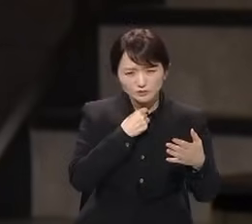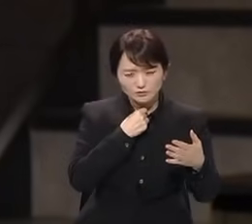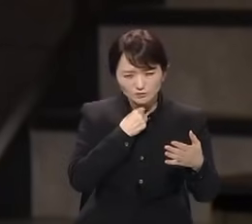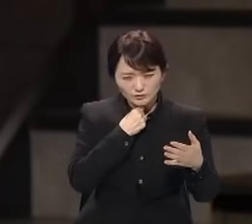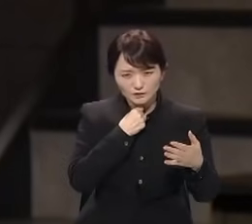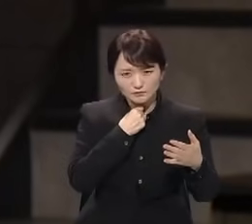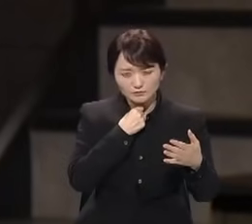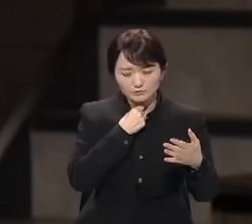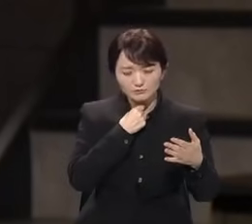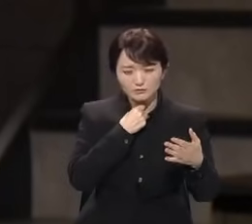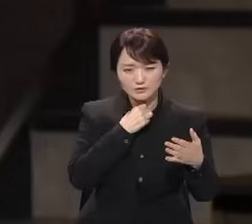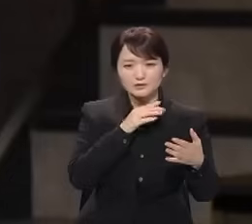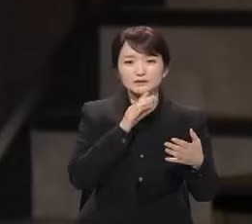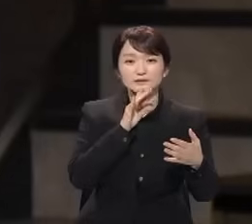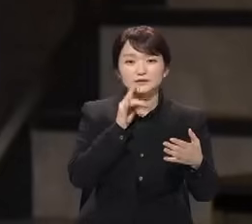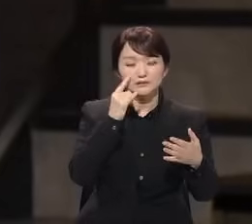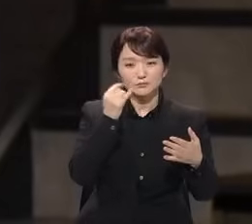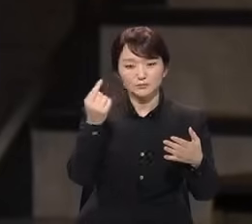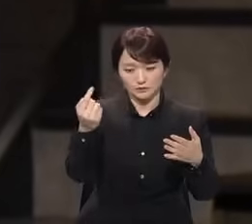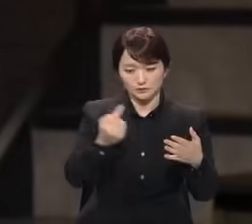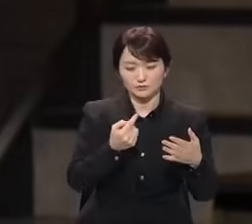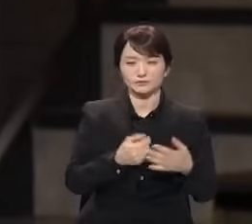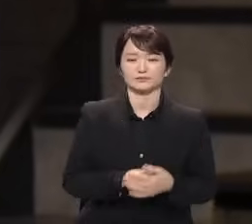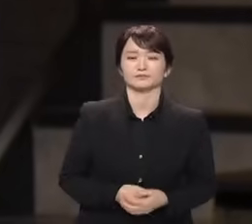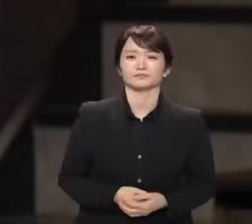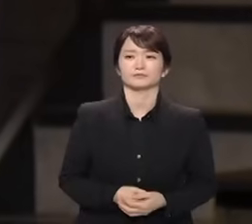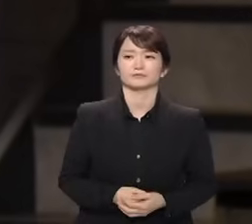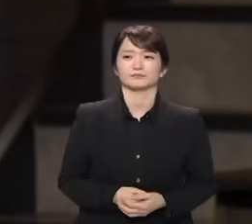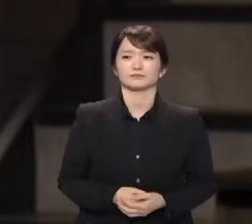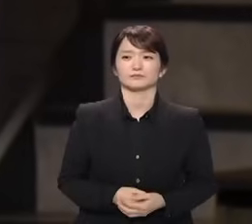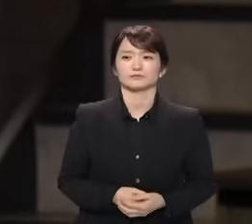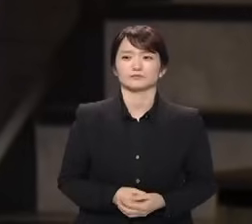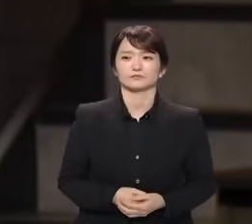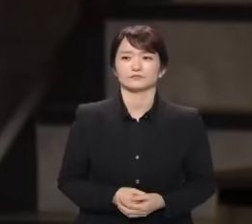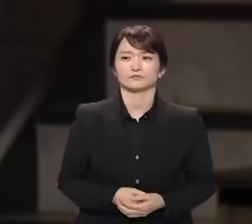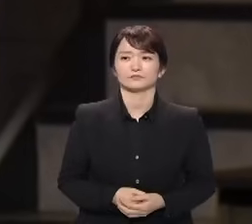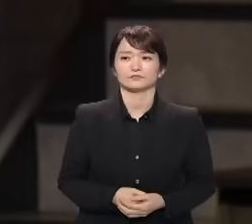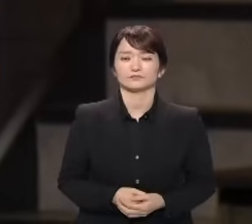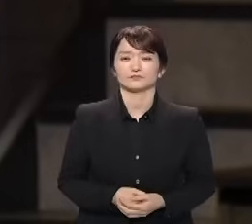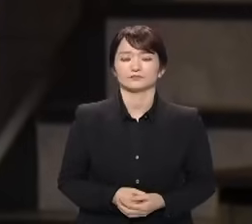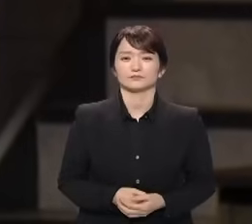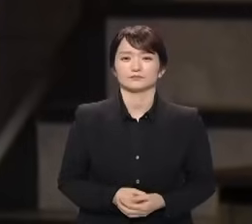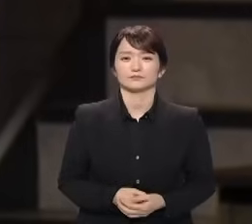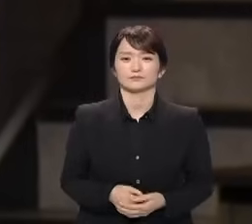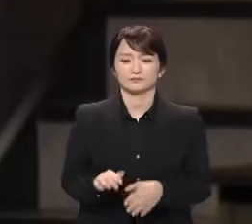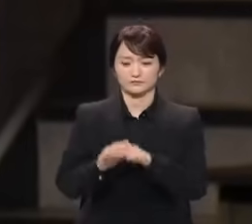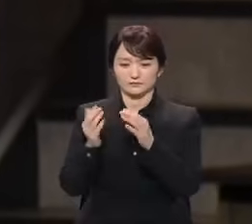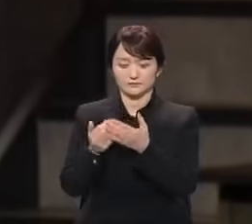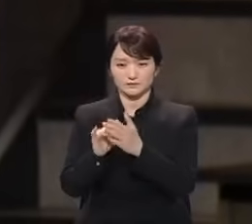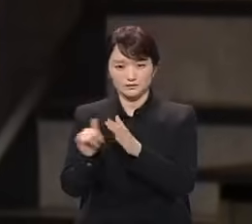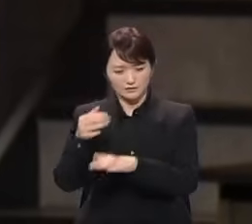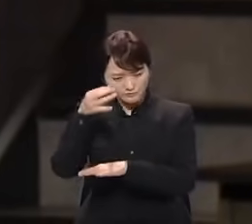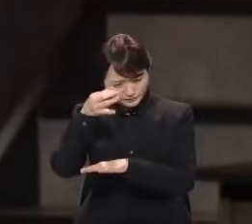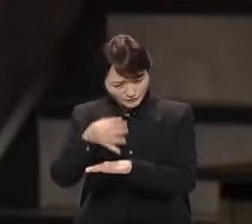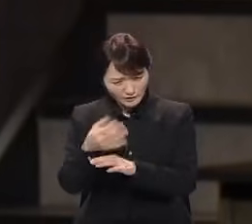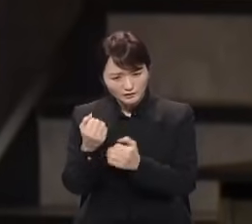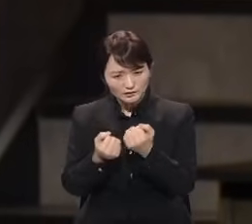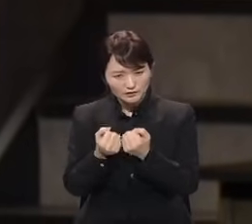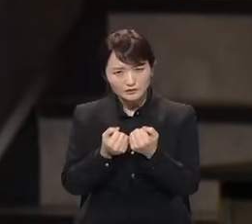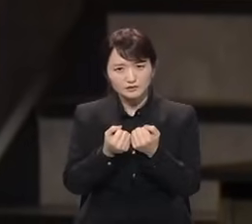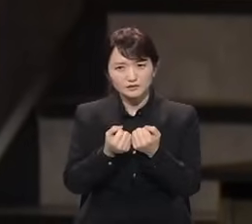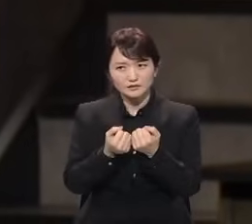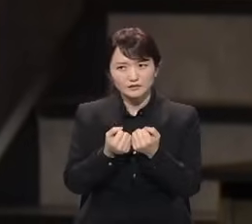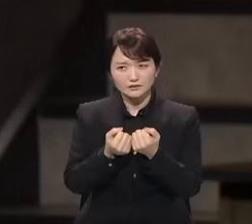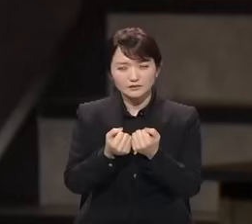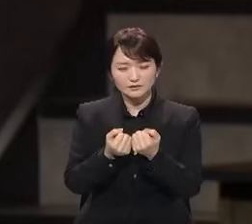그럴 때는 이 새 엄마한테 정말 온 가족이 너무너무 그러면. 미안하다. 아이의 마음 때문이다 그러고 정말 설득하고 미안해 하면서 그런